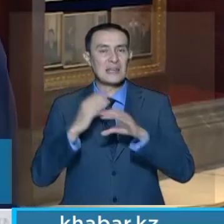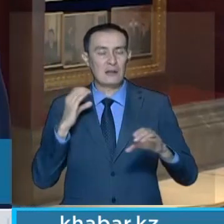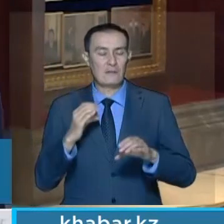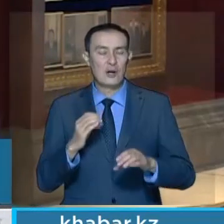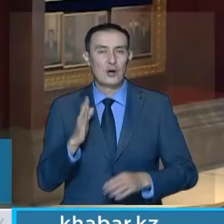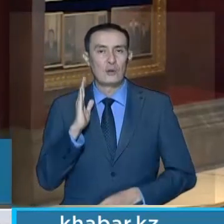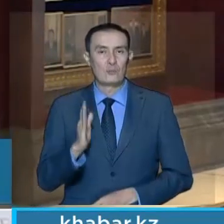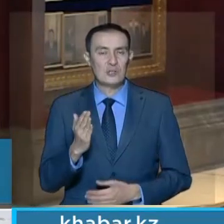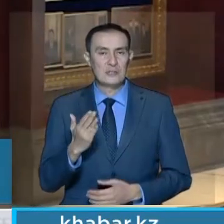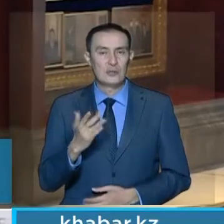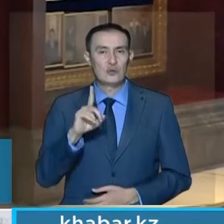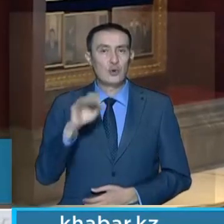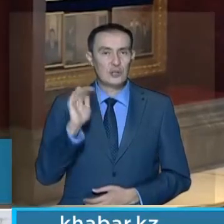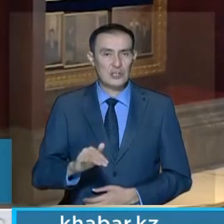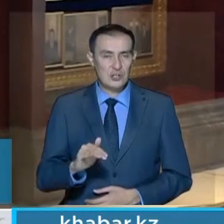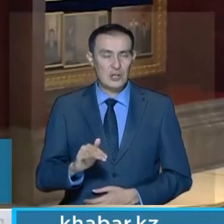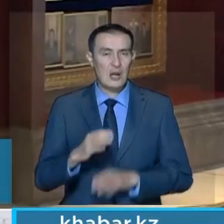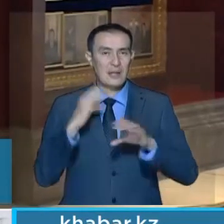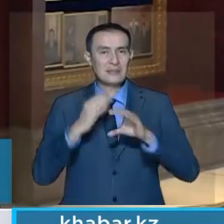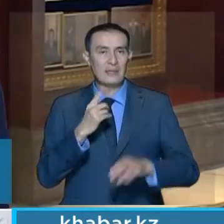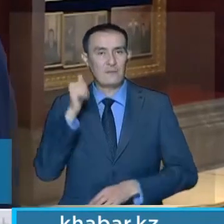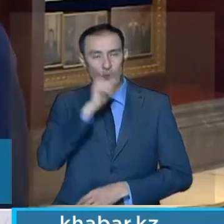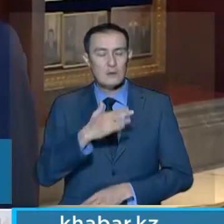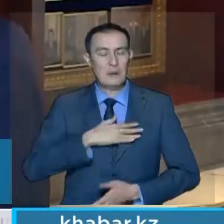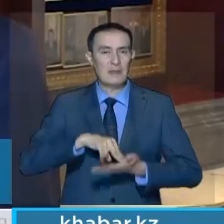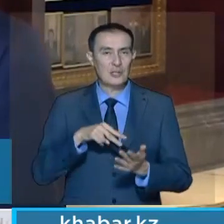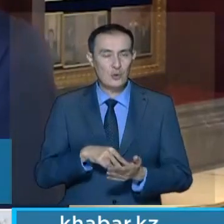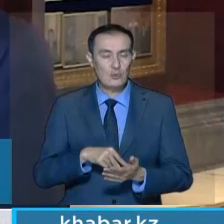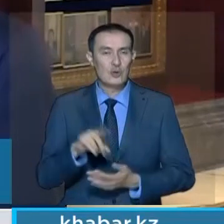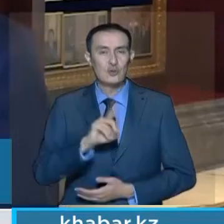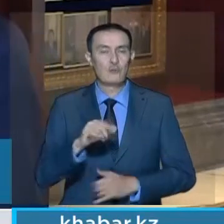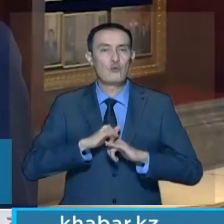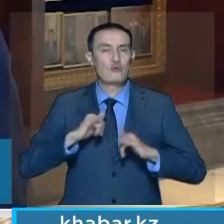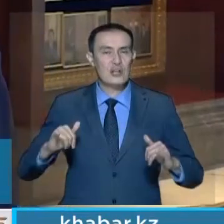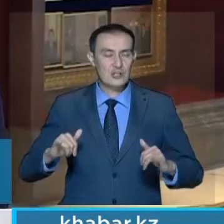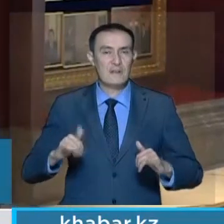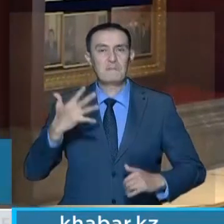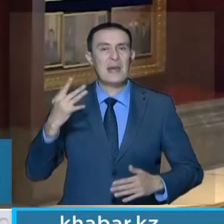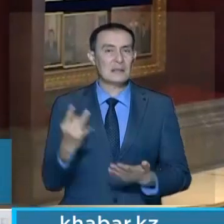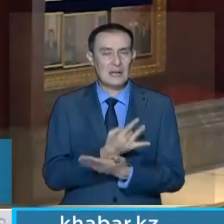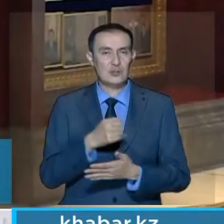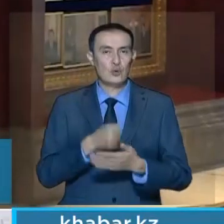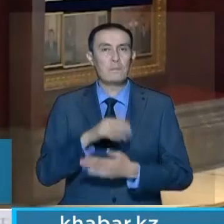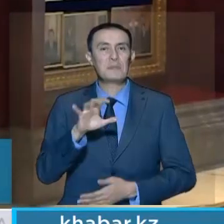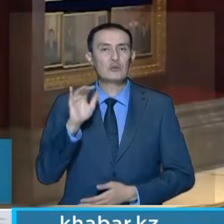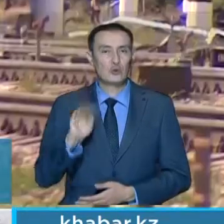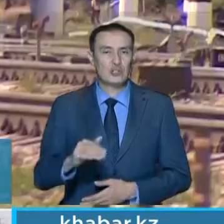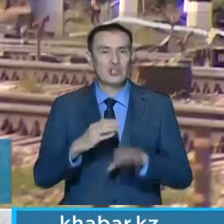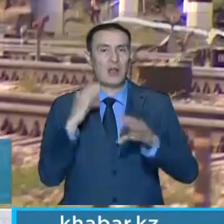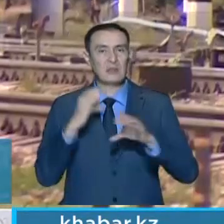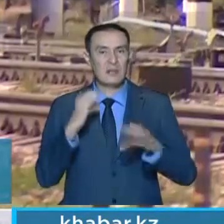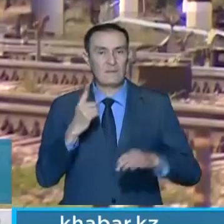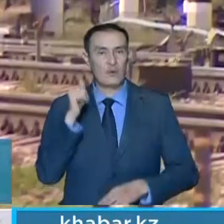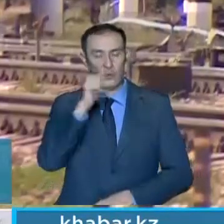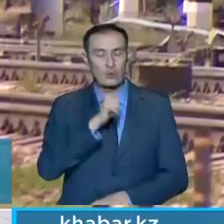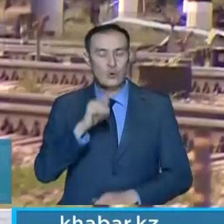сейчас 100 тысяч контейнеров. Мы задачу ставим, чтобы его увеличить 5 раз до 500 тысяч контейнеров. Еще